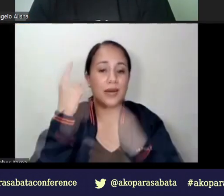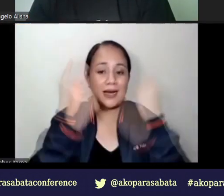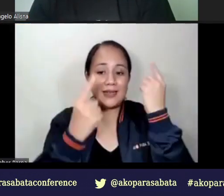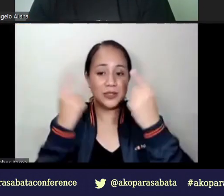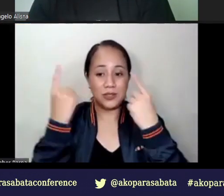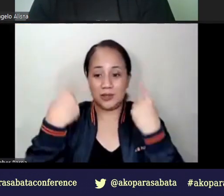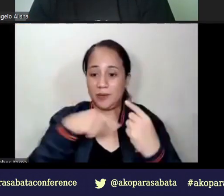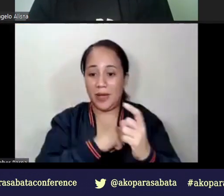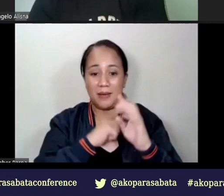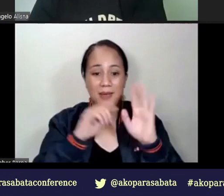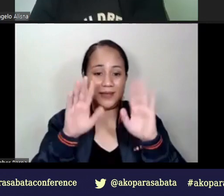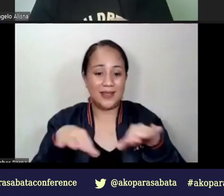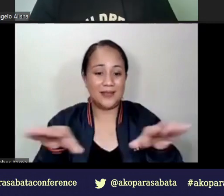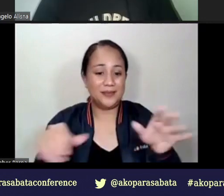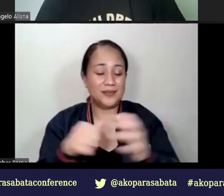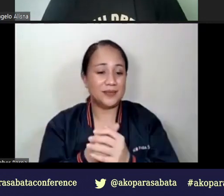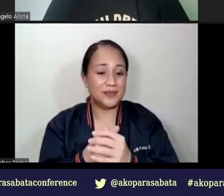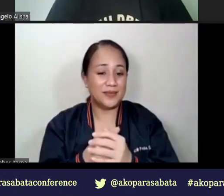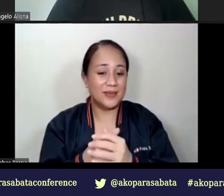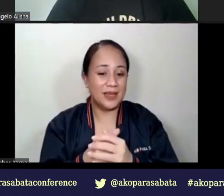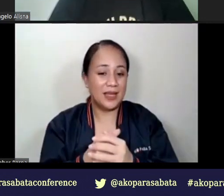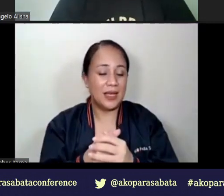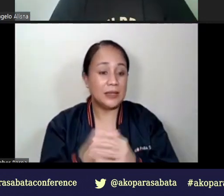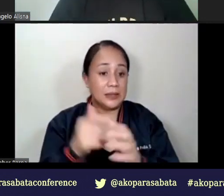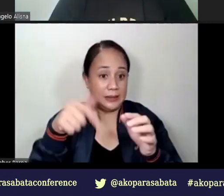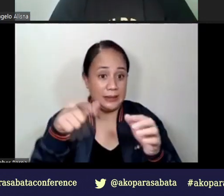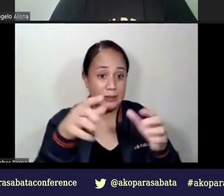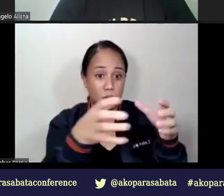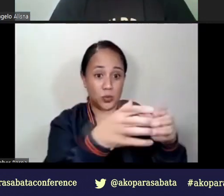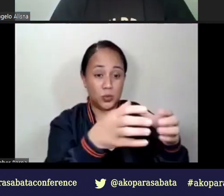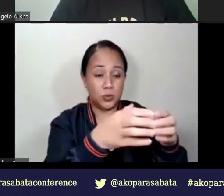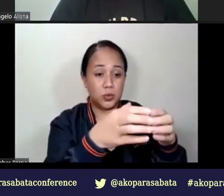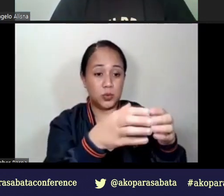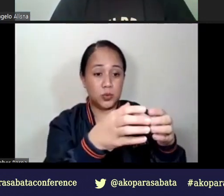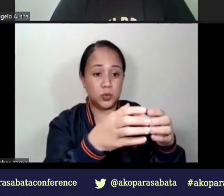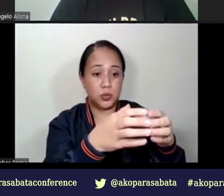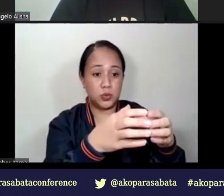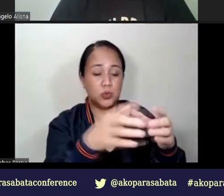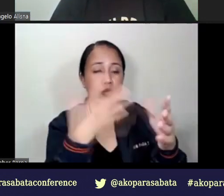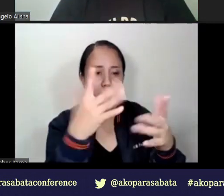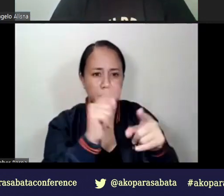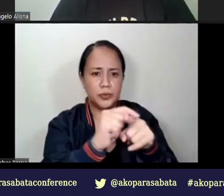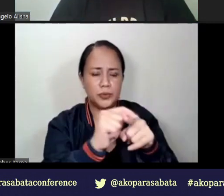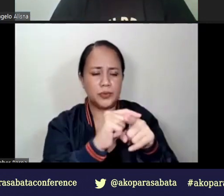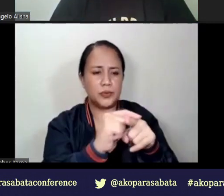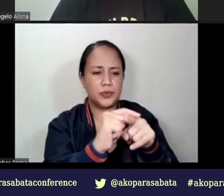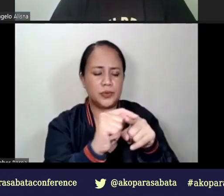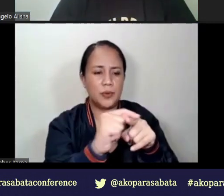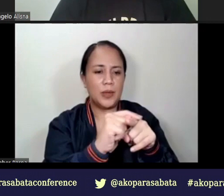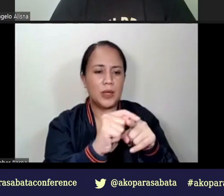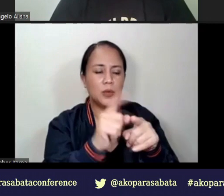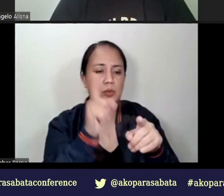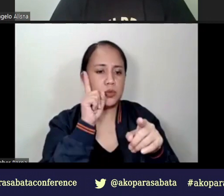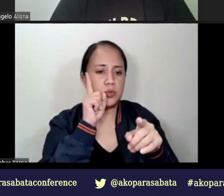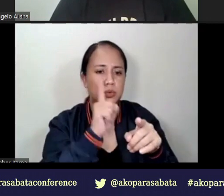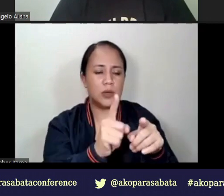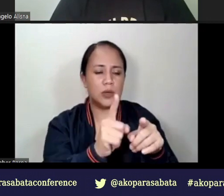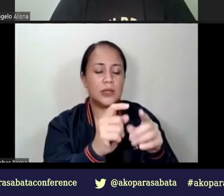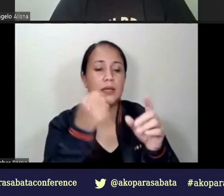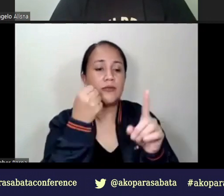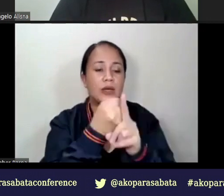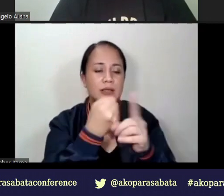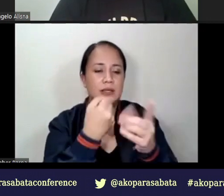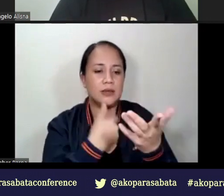naming mga bata. Itong council na ito ay fully harnessed upang maging isang mahusay at